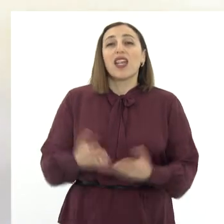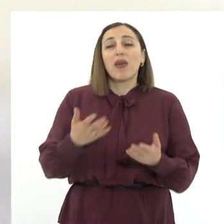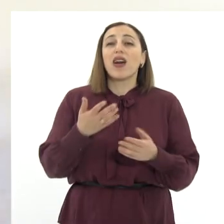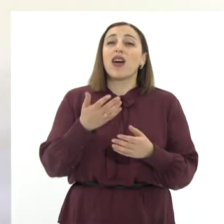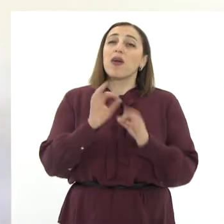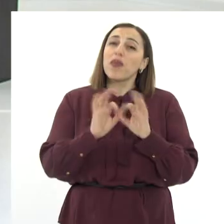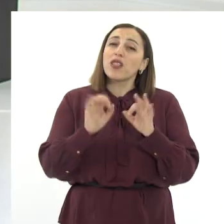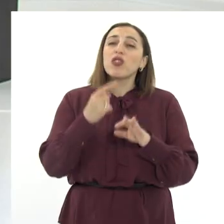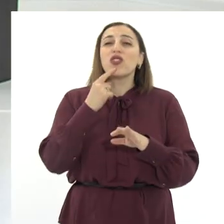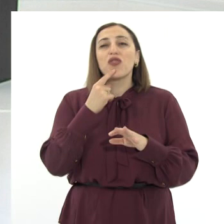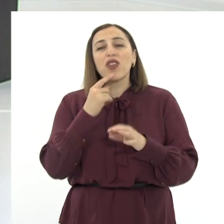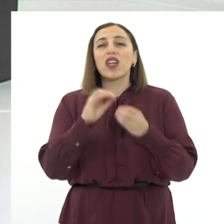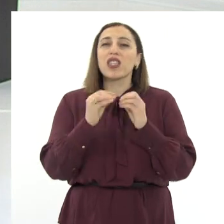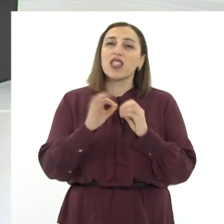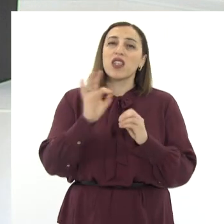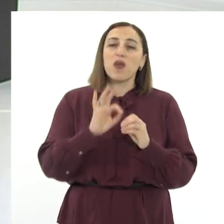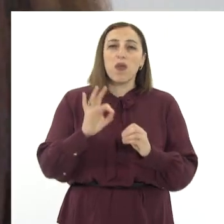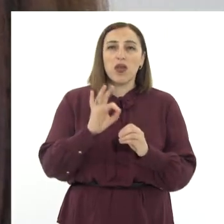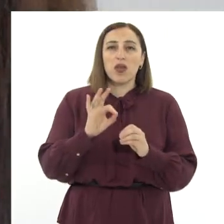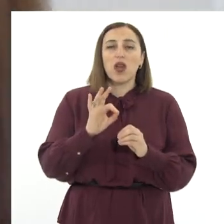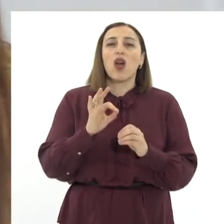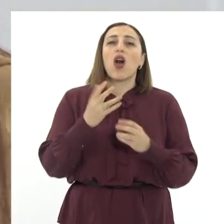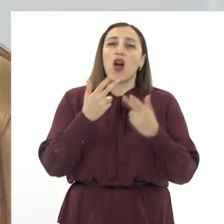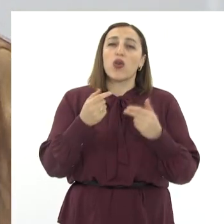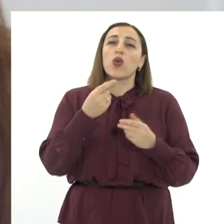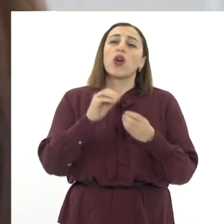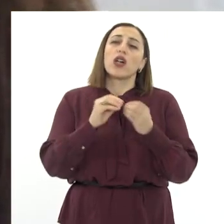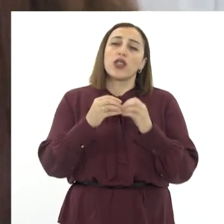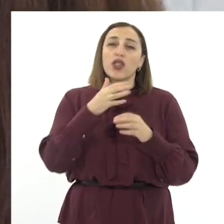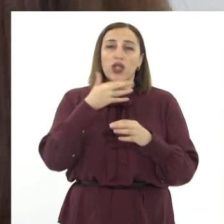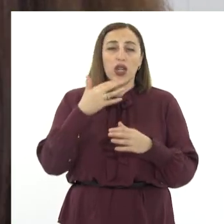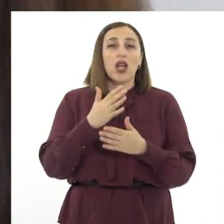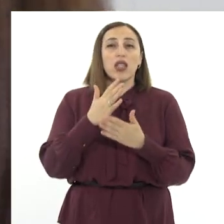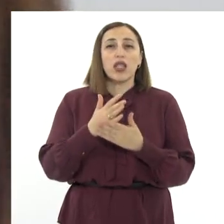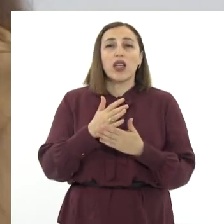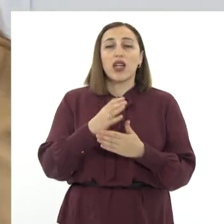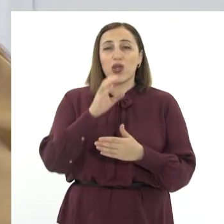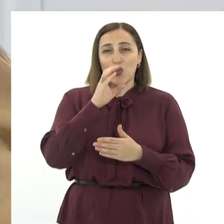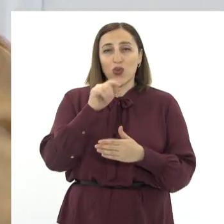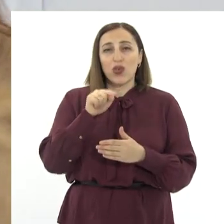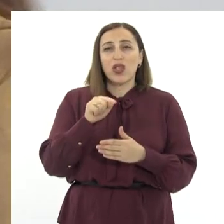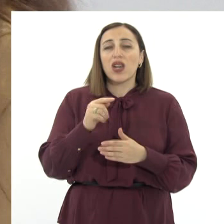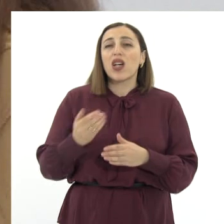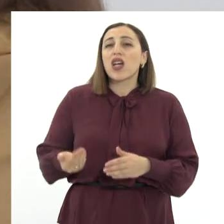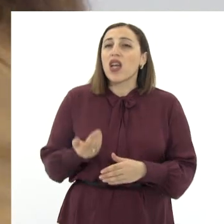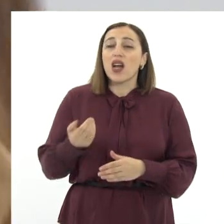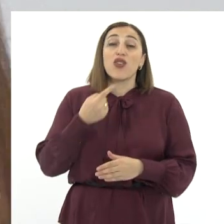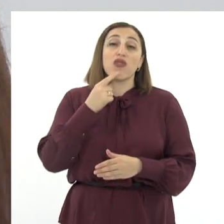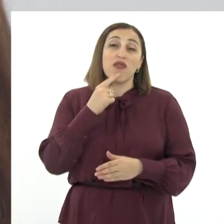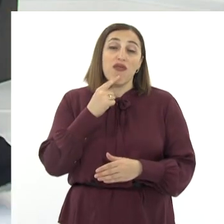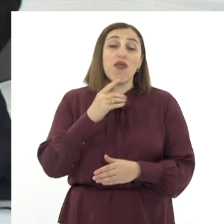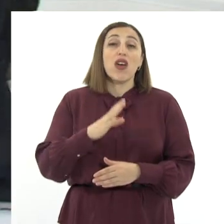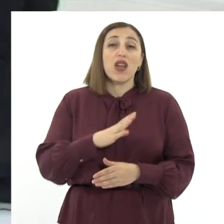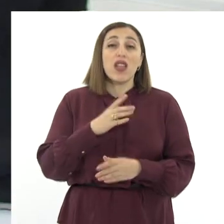նաև դժվարություններից, ինչ խնդիրներ են առհասարակ լինում։ Խնդիրները բազմազան են։ Նախ ասեմ, որ մարտին շատ դժվար կյանքով է